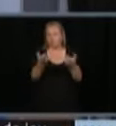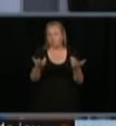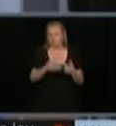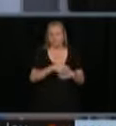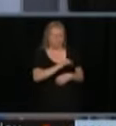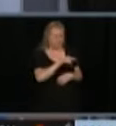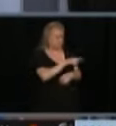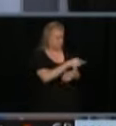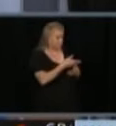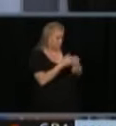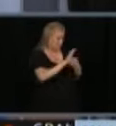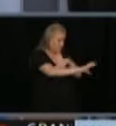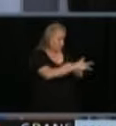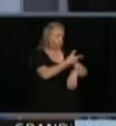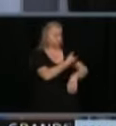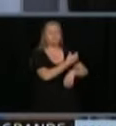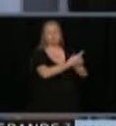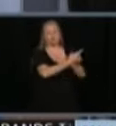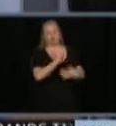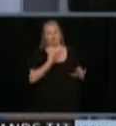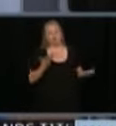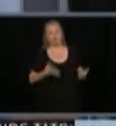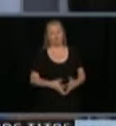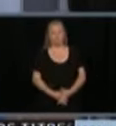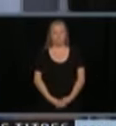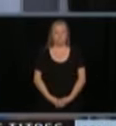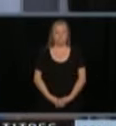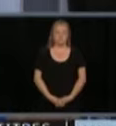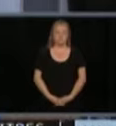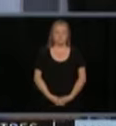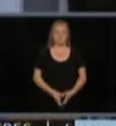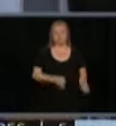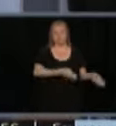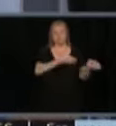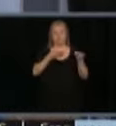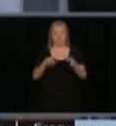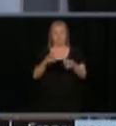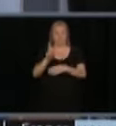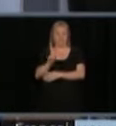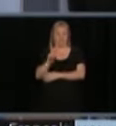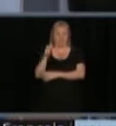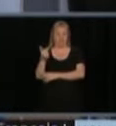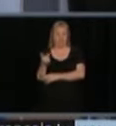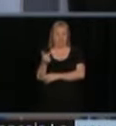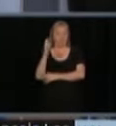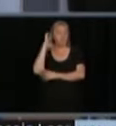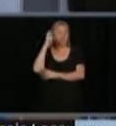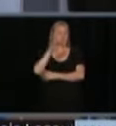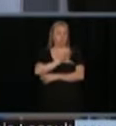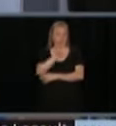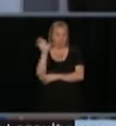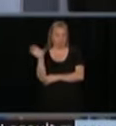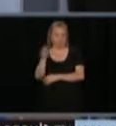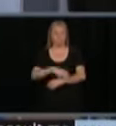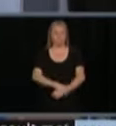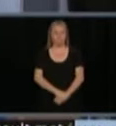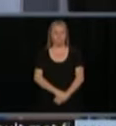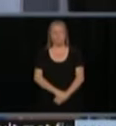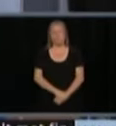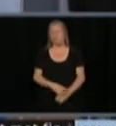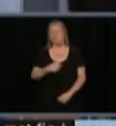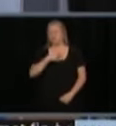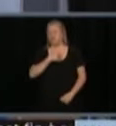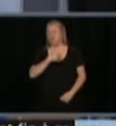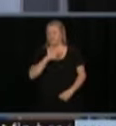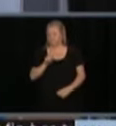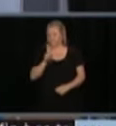Valérie Gamache, Radio-Canada. J'aimerais vous entendre sur la cible de vaccination. On avait